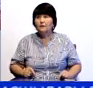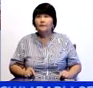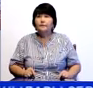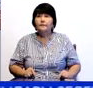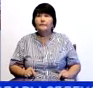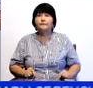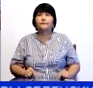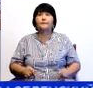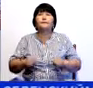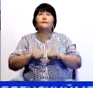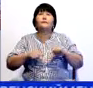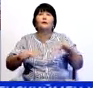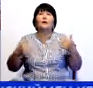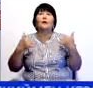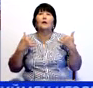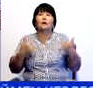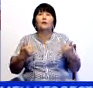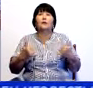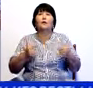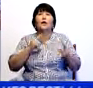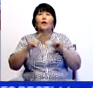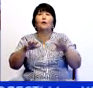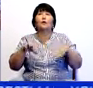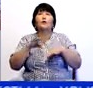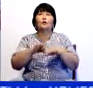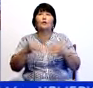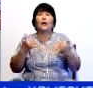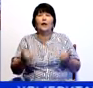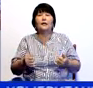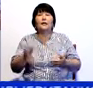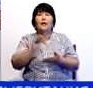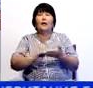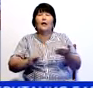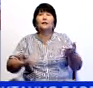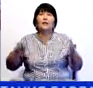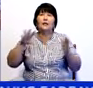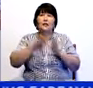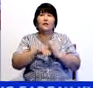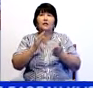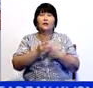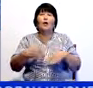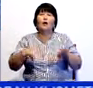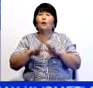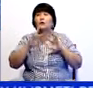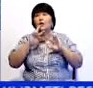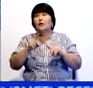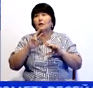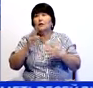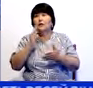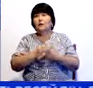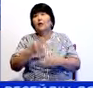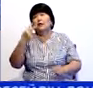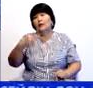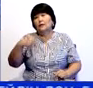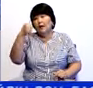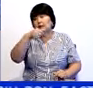Комиссияның қазіргі кезде биылғы отырысын ұйымдастырамыз, қазіргі кезде хаттамаға енгіземіз. Осындай кемшіліктер болды. 20-шы